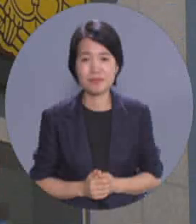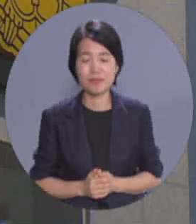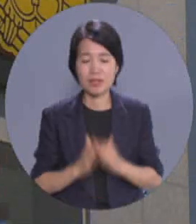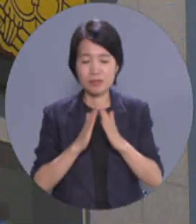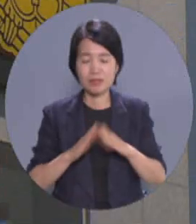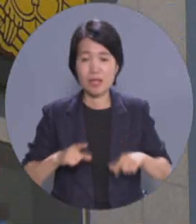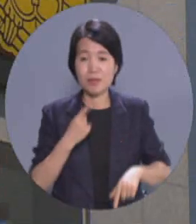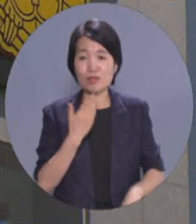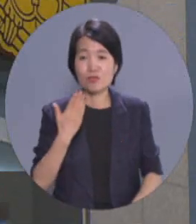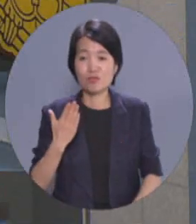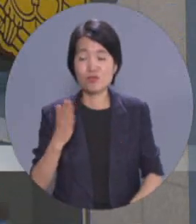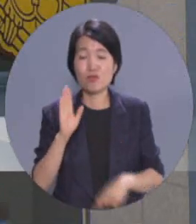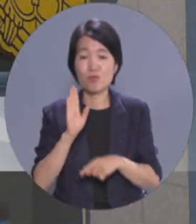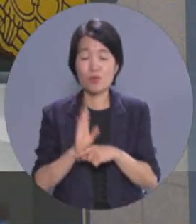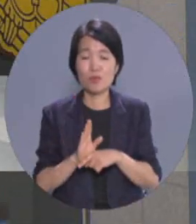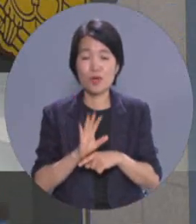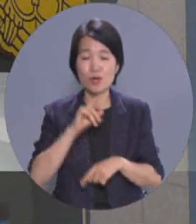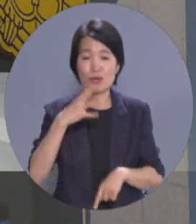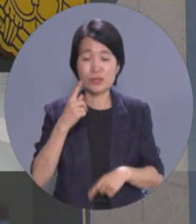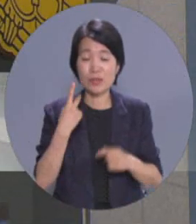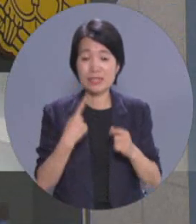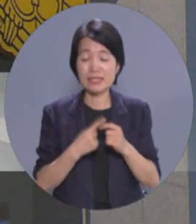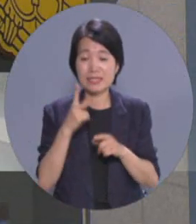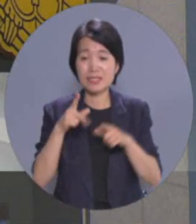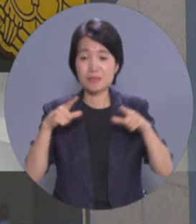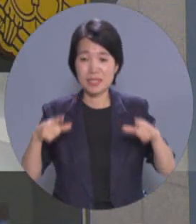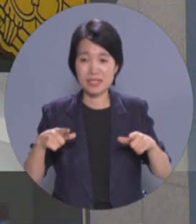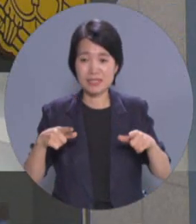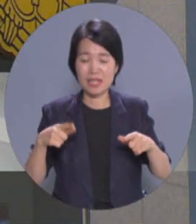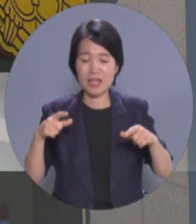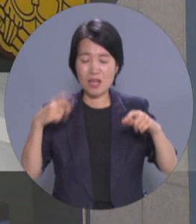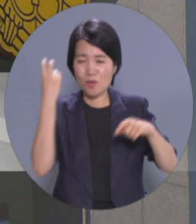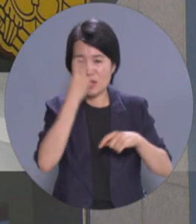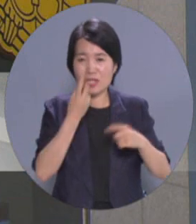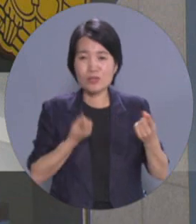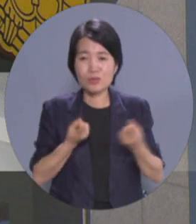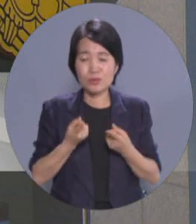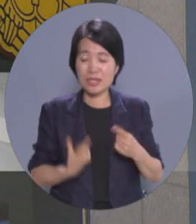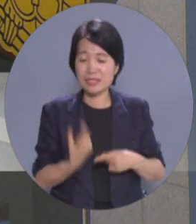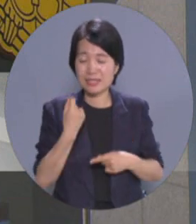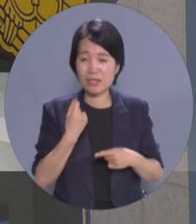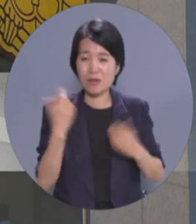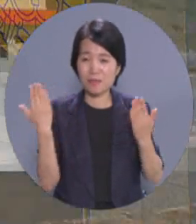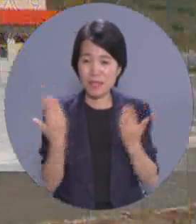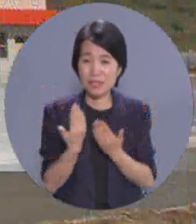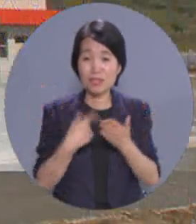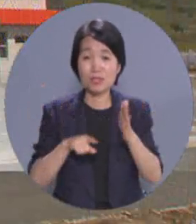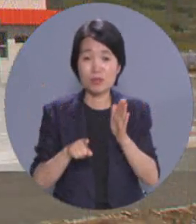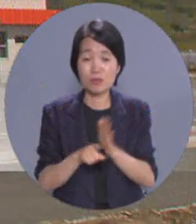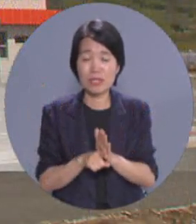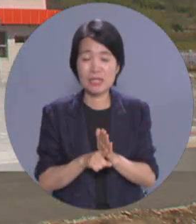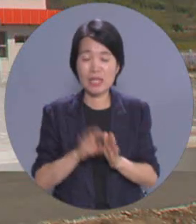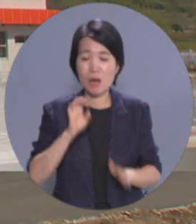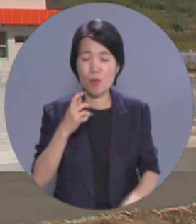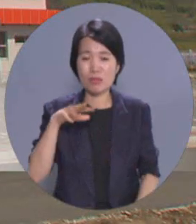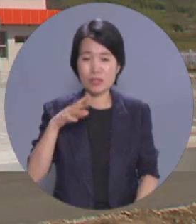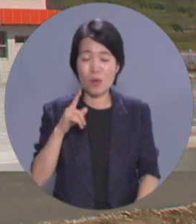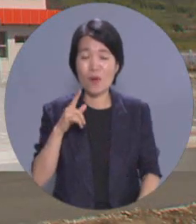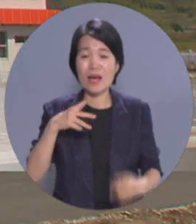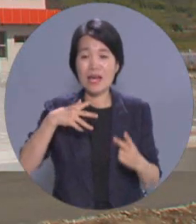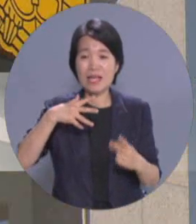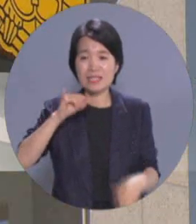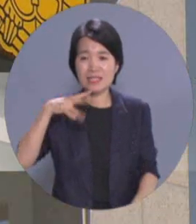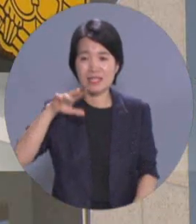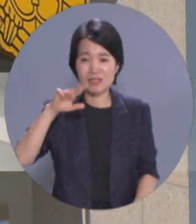전남 소방본부가 율촌 제 1산업단지에 관할을 조정하고 신속한 소방대응을 위해 포스코 2차전지